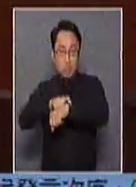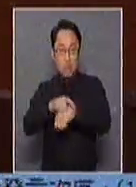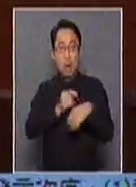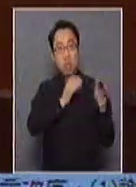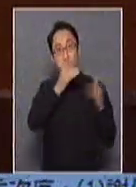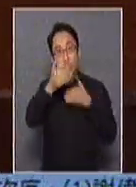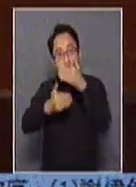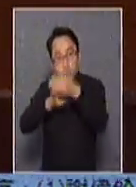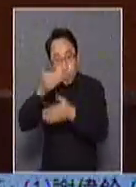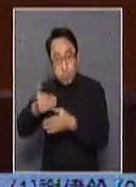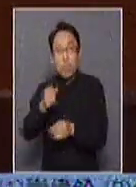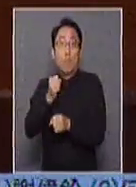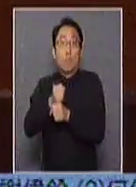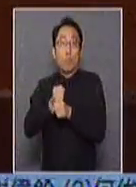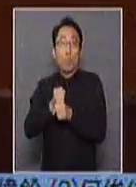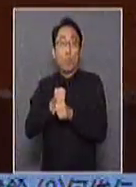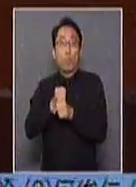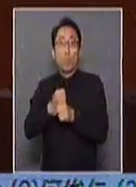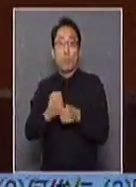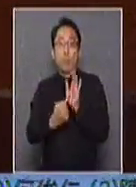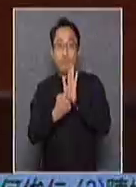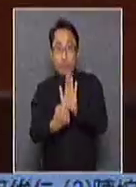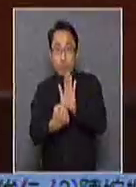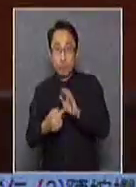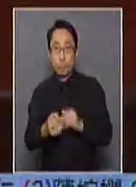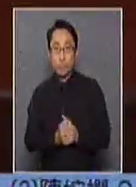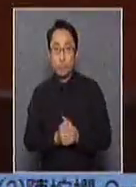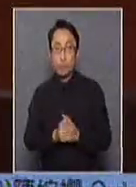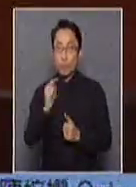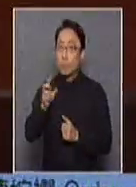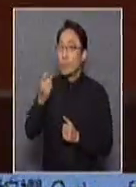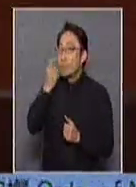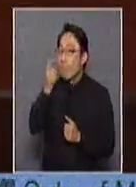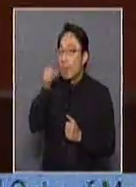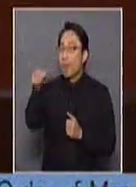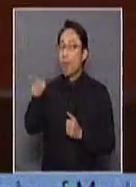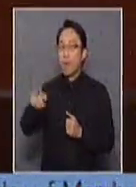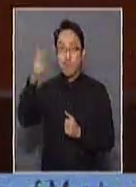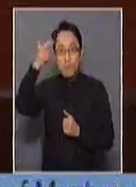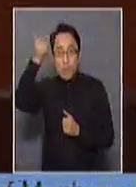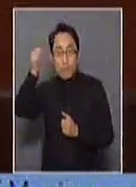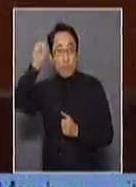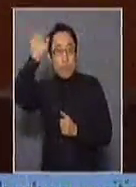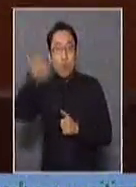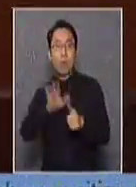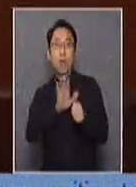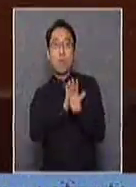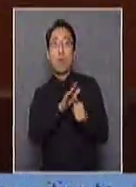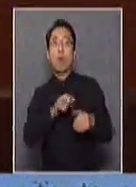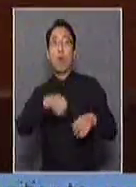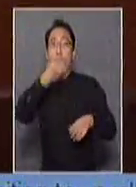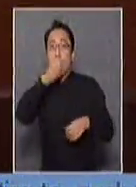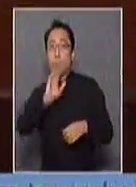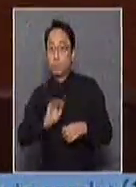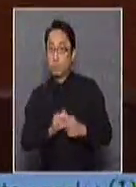做所謂的實事，想看看他有什麼良方妙計去救香港，亦都